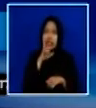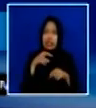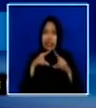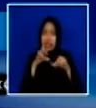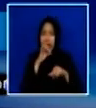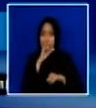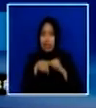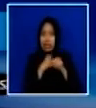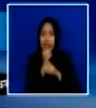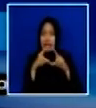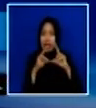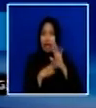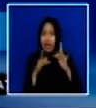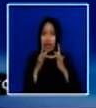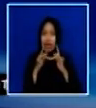lancar